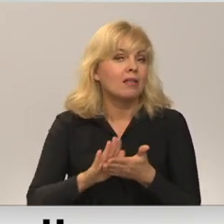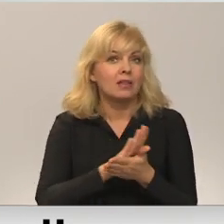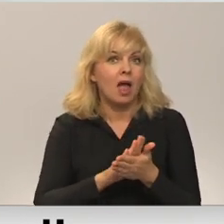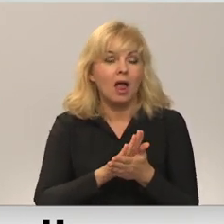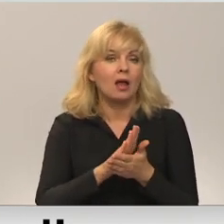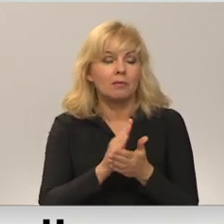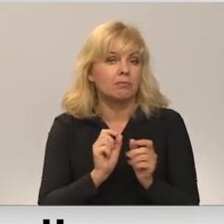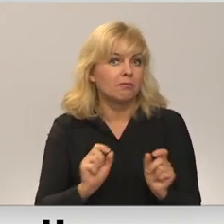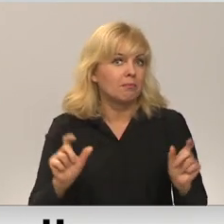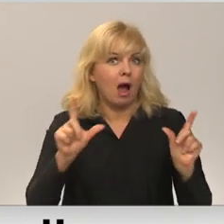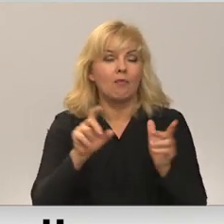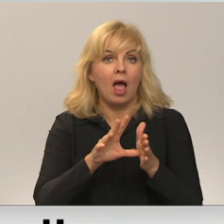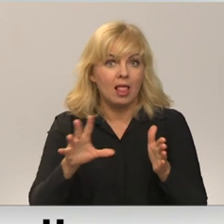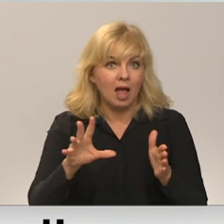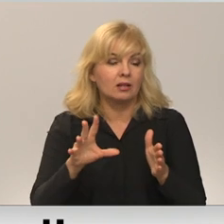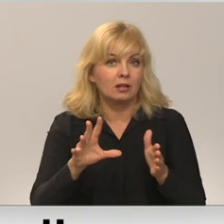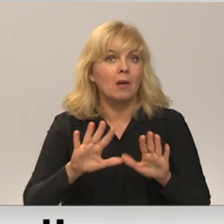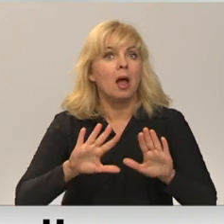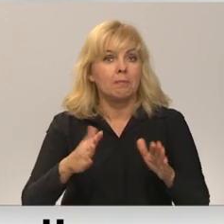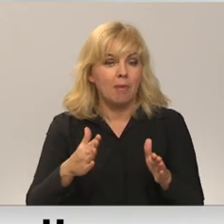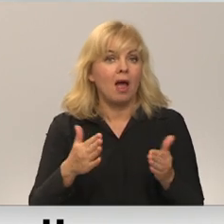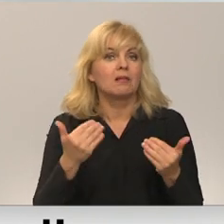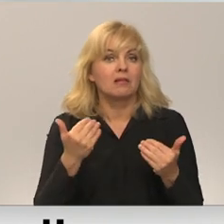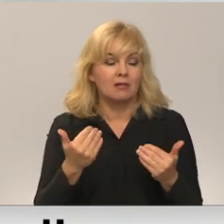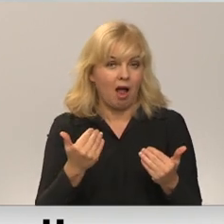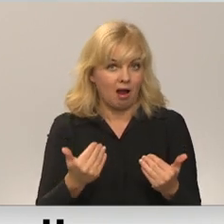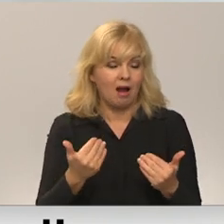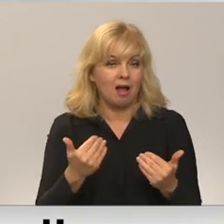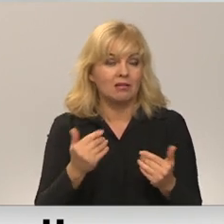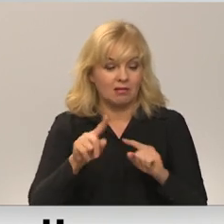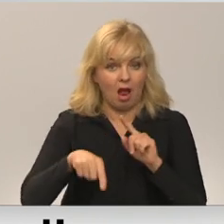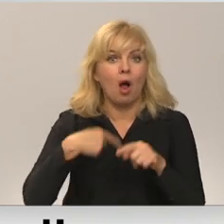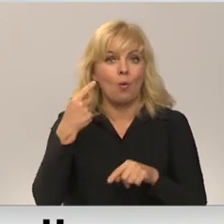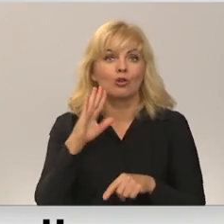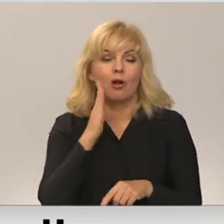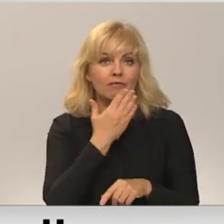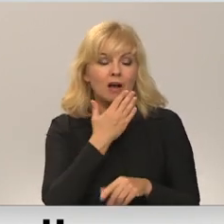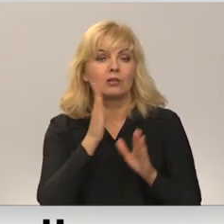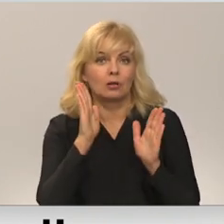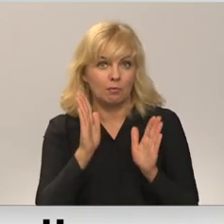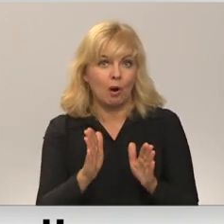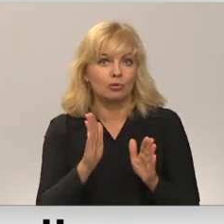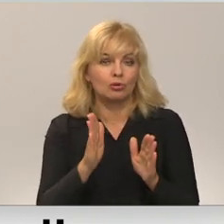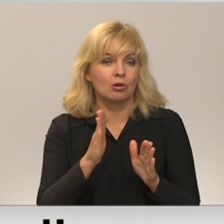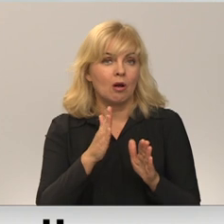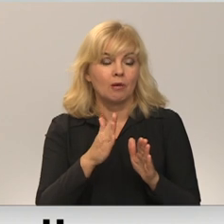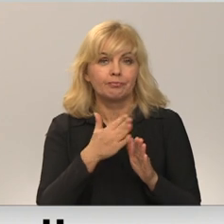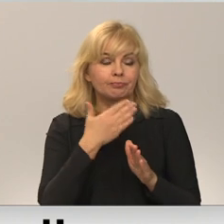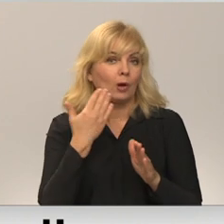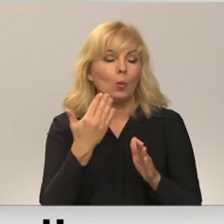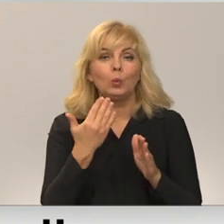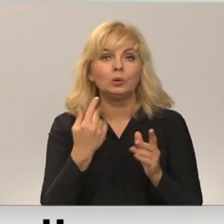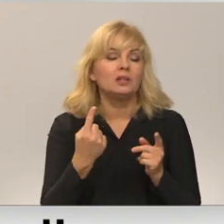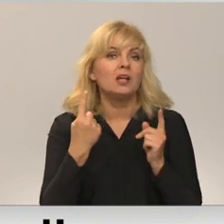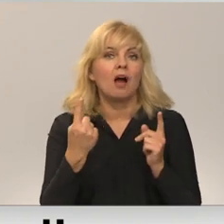augsts elektrības cenas. Bet domāju, ka vasarā, nākošu vasarā jau, tas būs ievērojamāks